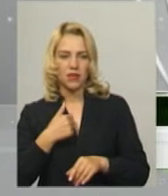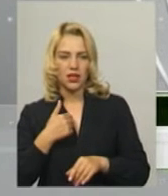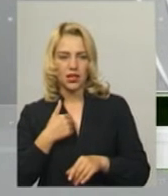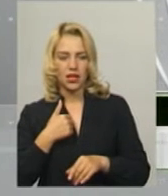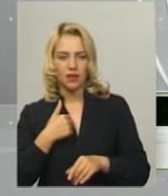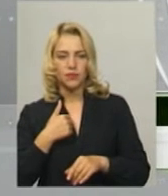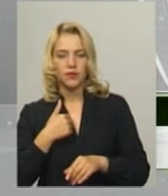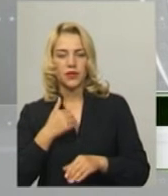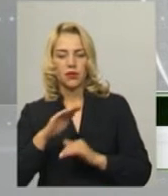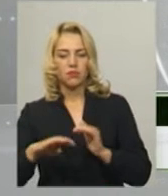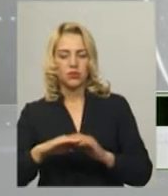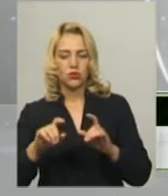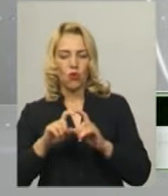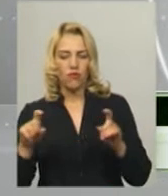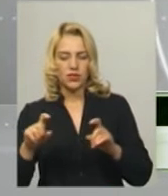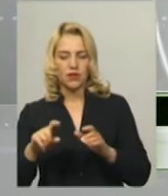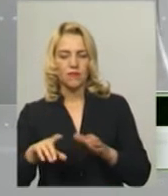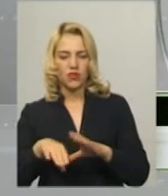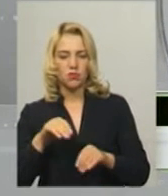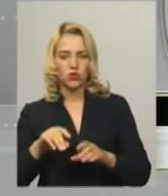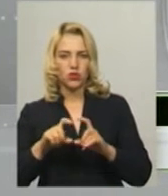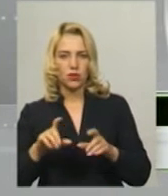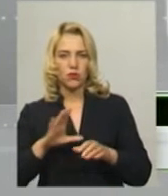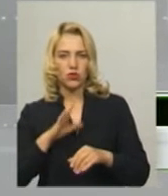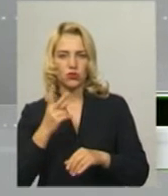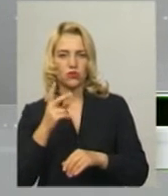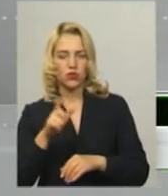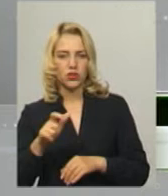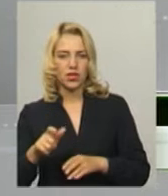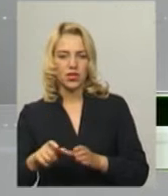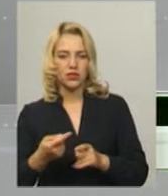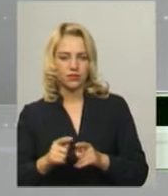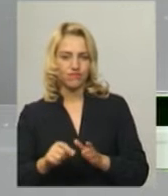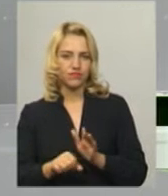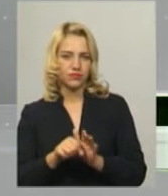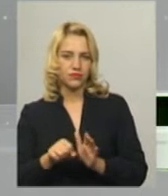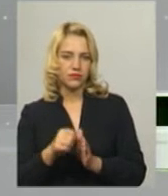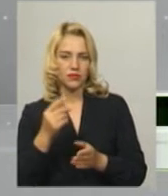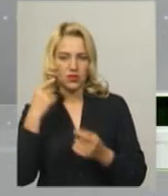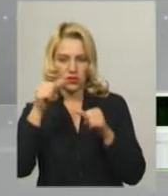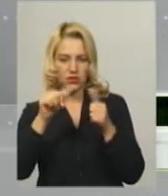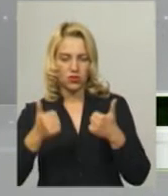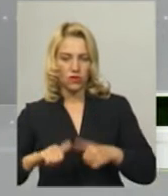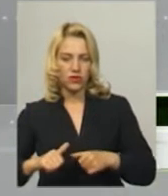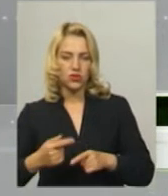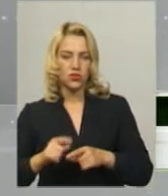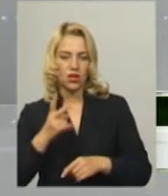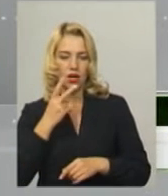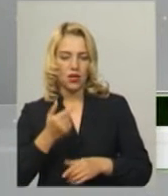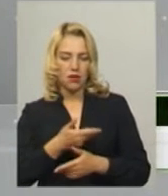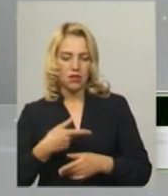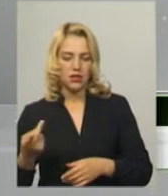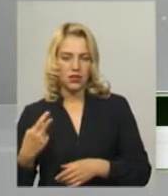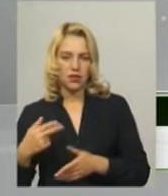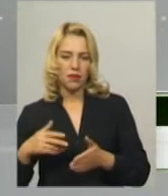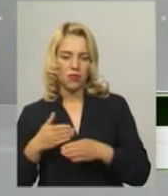офісом нашого виборчого штабу очікували двоє людей сумнівної кримінальної зовнішності. Значить, ми йшли з помічницею.